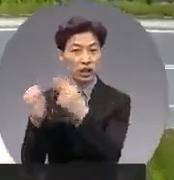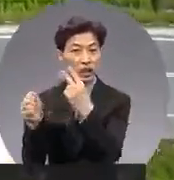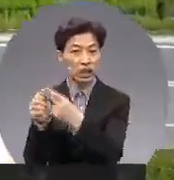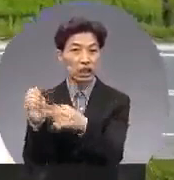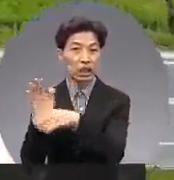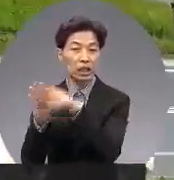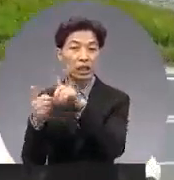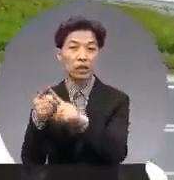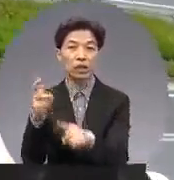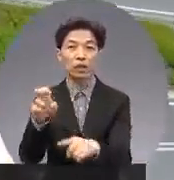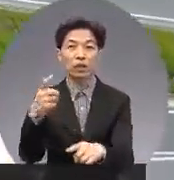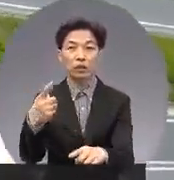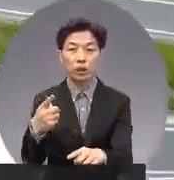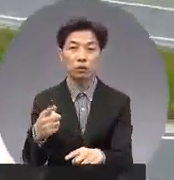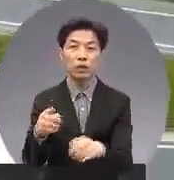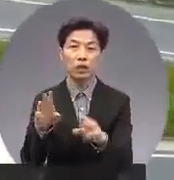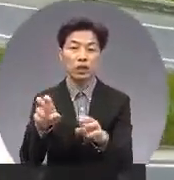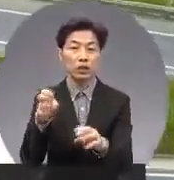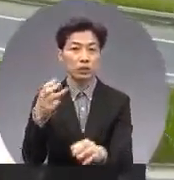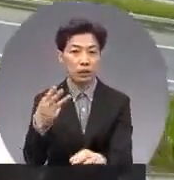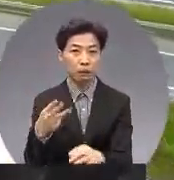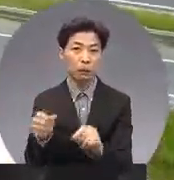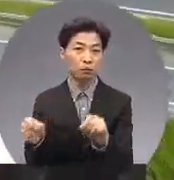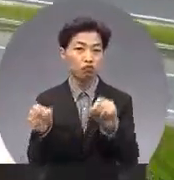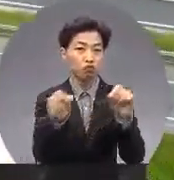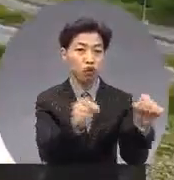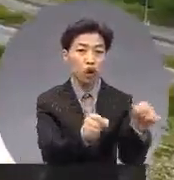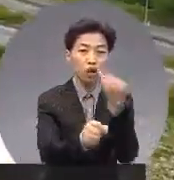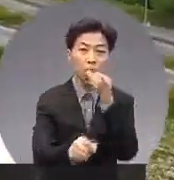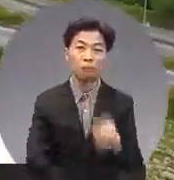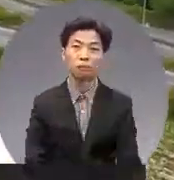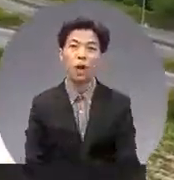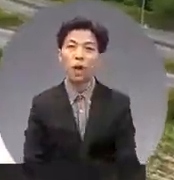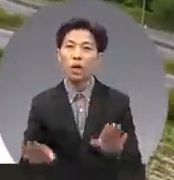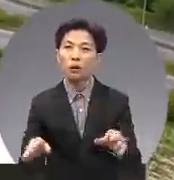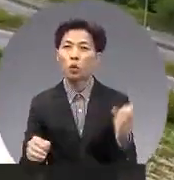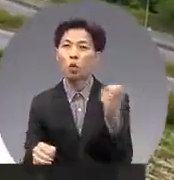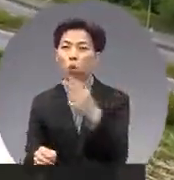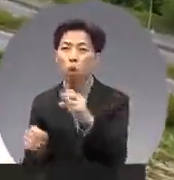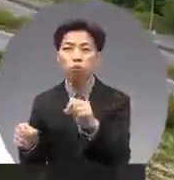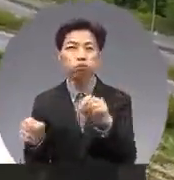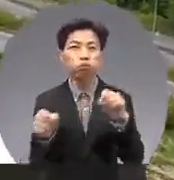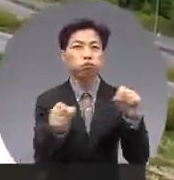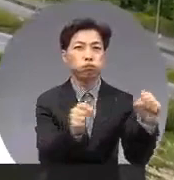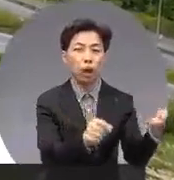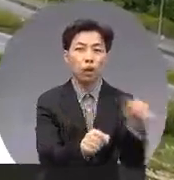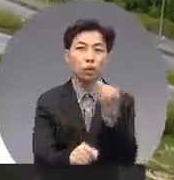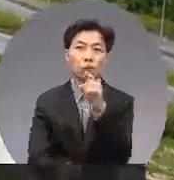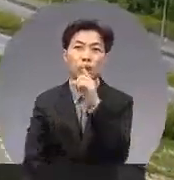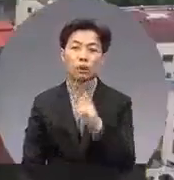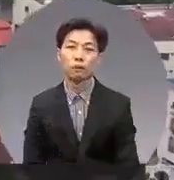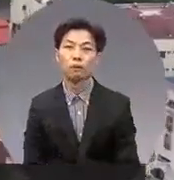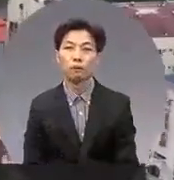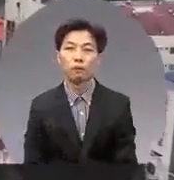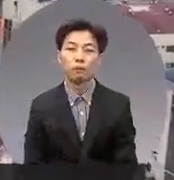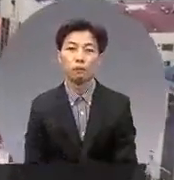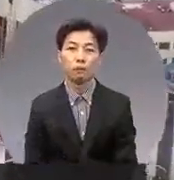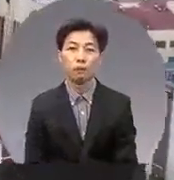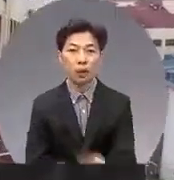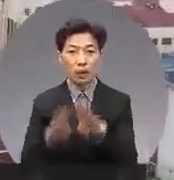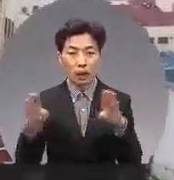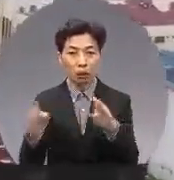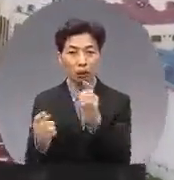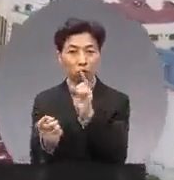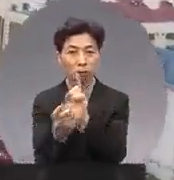2021년 에서 오는 2023년 으로 미뤄진 건데 이번에 또다시 지원을 피할 수 없게 됐습니다 개통식 에